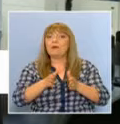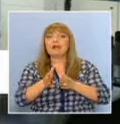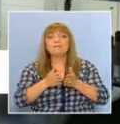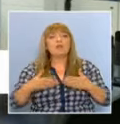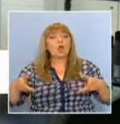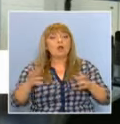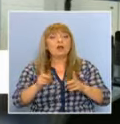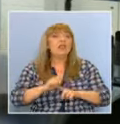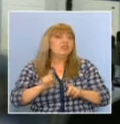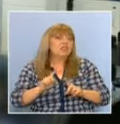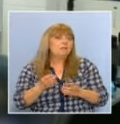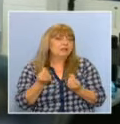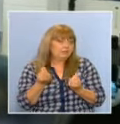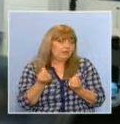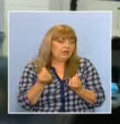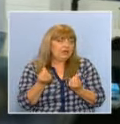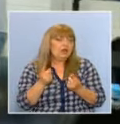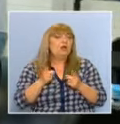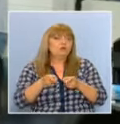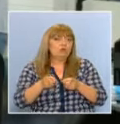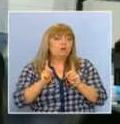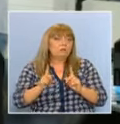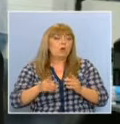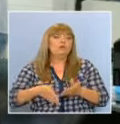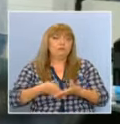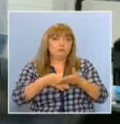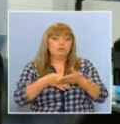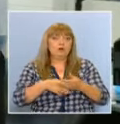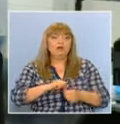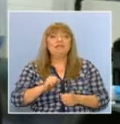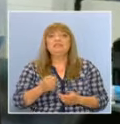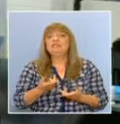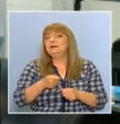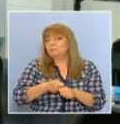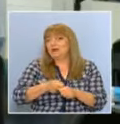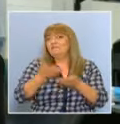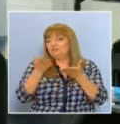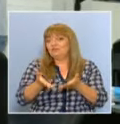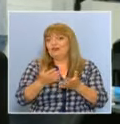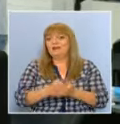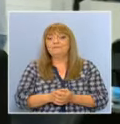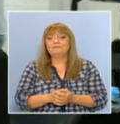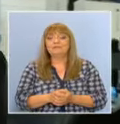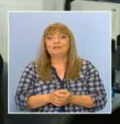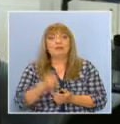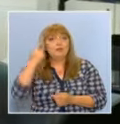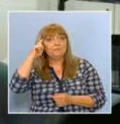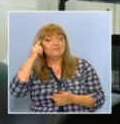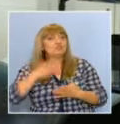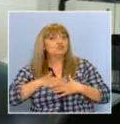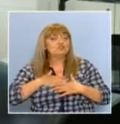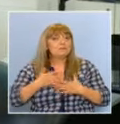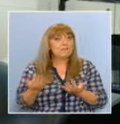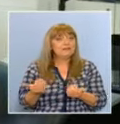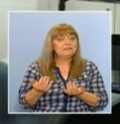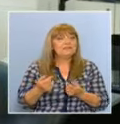нямат нужните пари, това мога да им помогна и да се занимавам с това. Мислиш ли, че има някакво предизвикателство